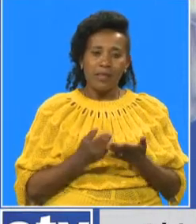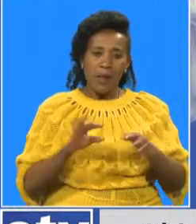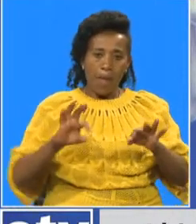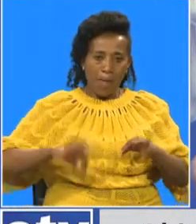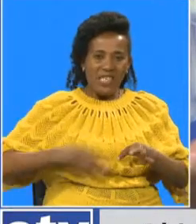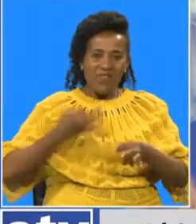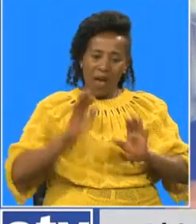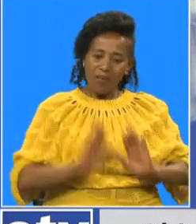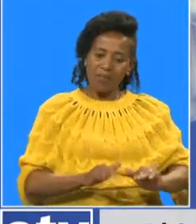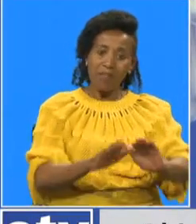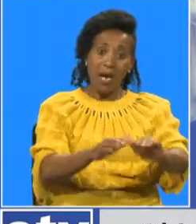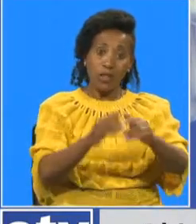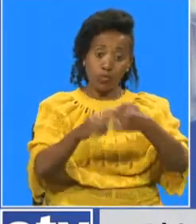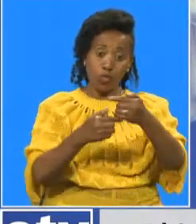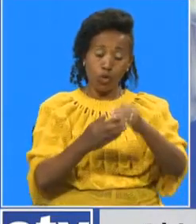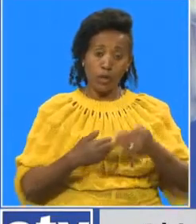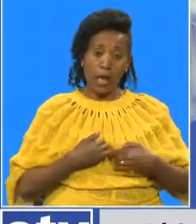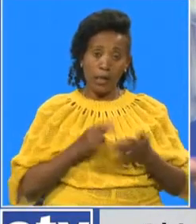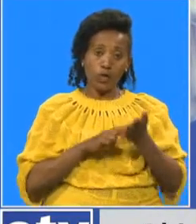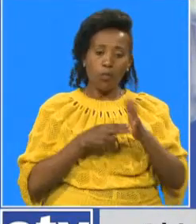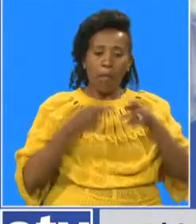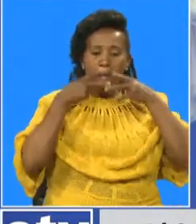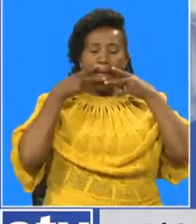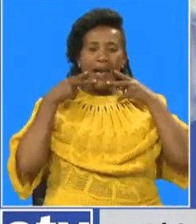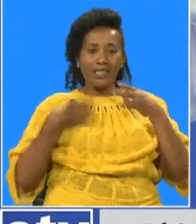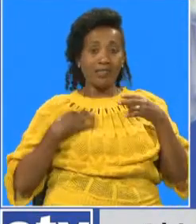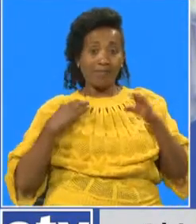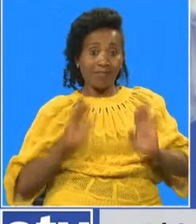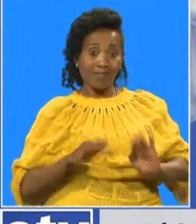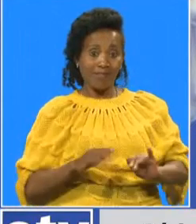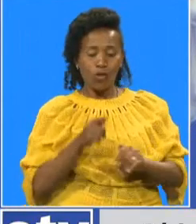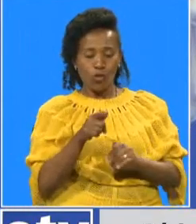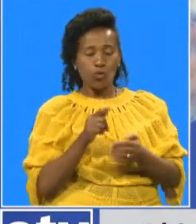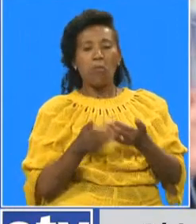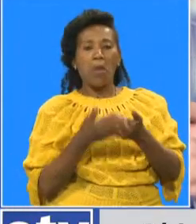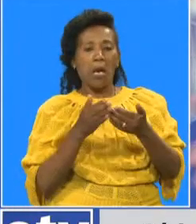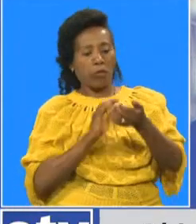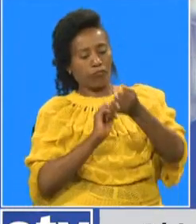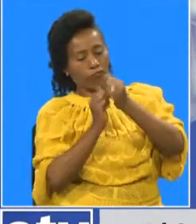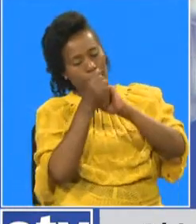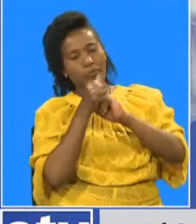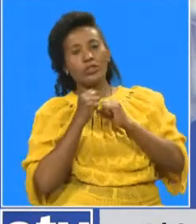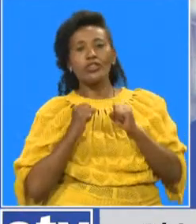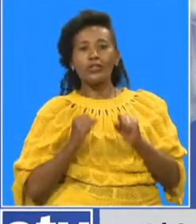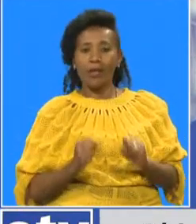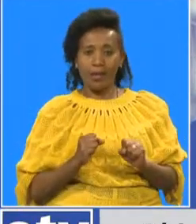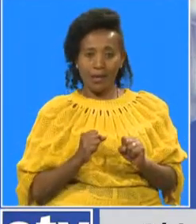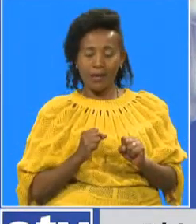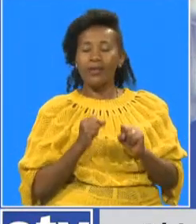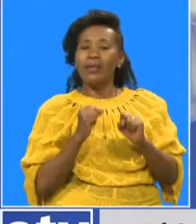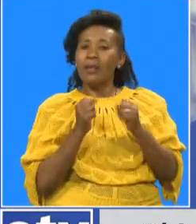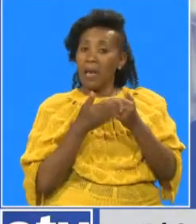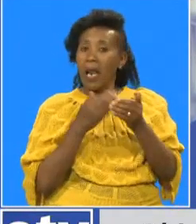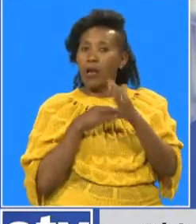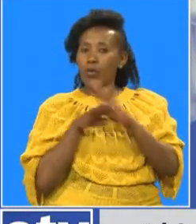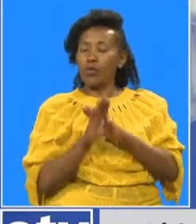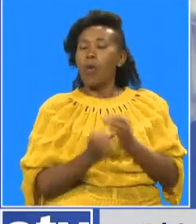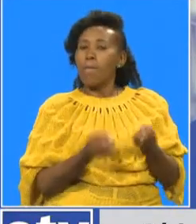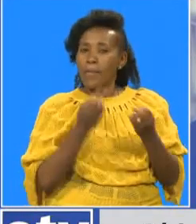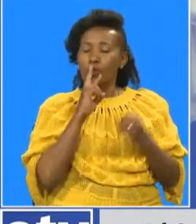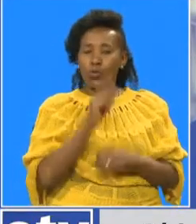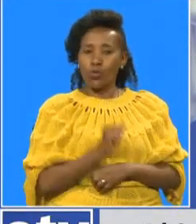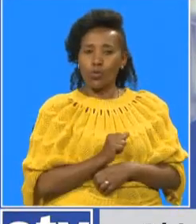መስፊያ ማሽን ፕሮሰስ ያላቸው ደግሞ ማስክ የማምረት ሂደቱ በቀላሉ እንዲገቡ ነው የተደረገው እና